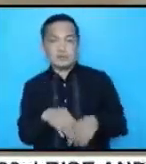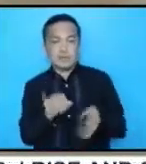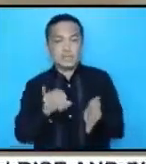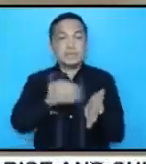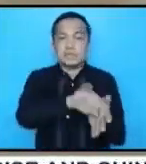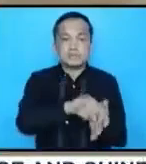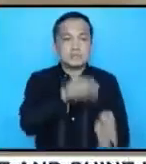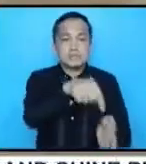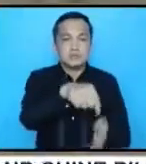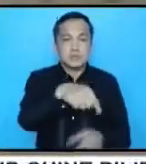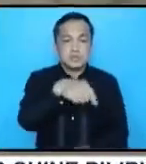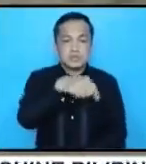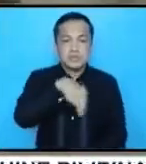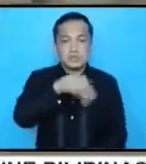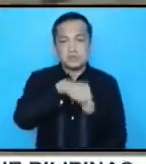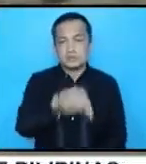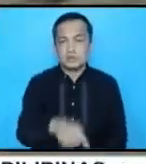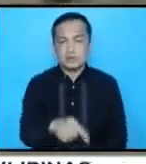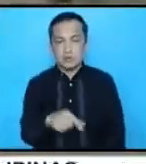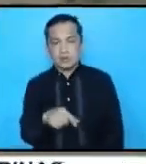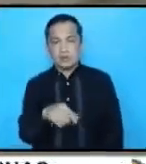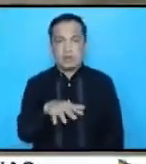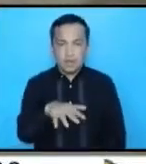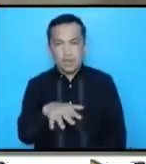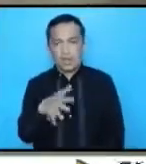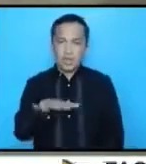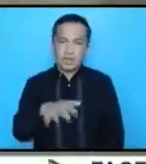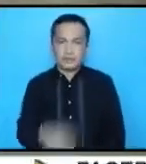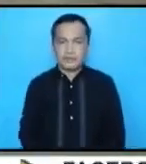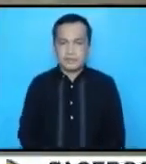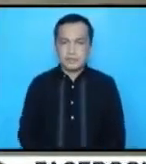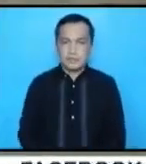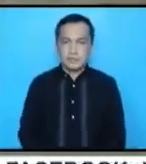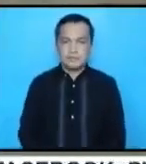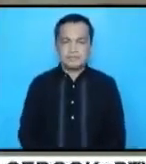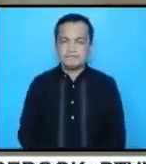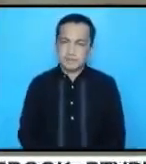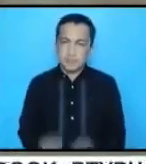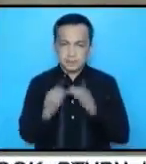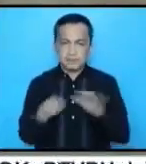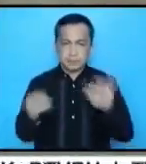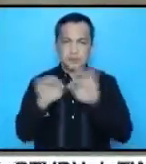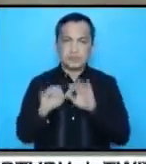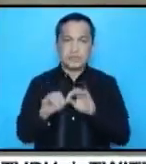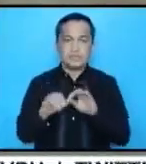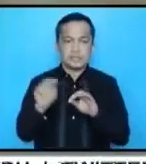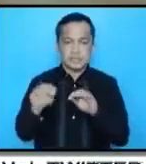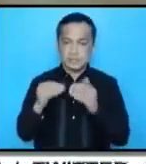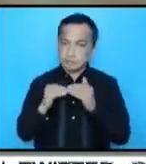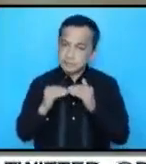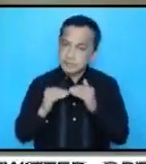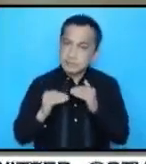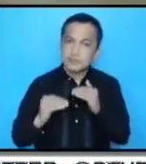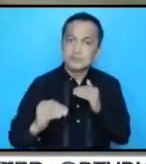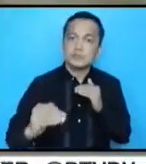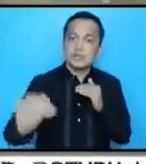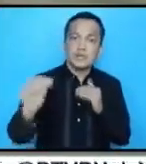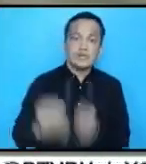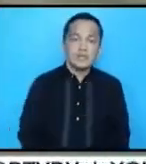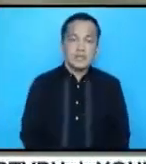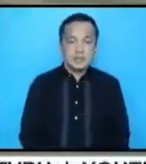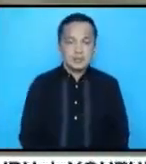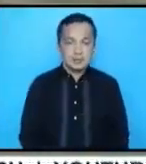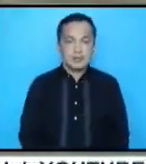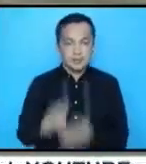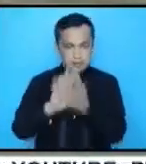sa Quezon o hindi. Ito kailangan sustainability, no? Ma-maintain namin peace and